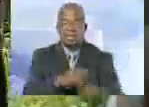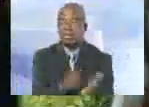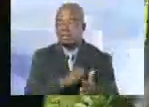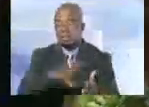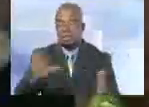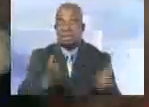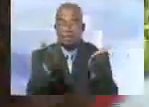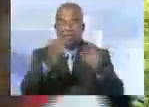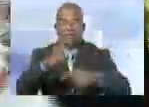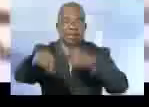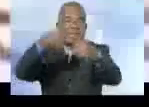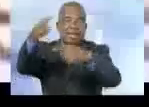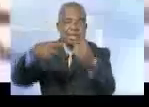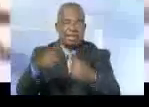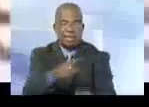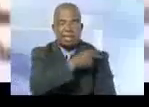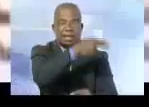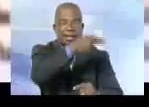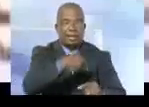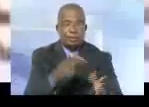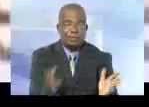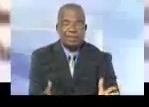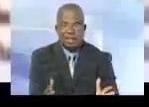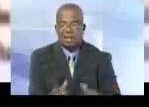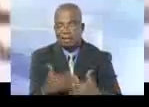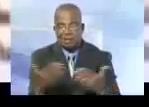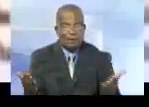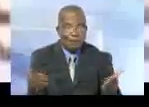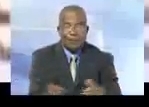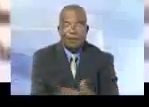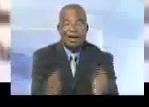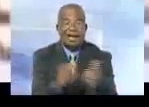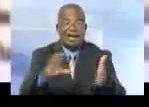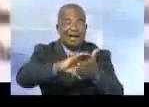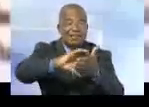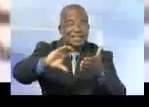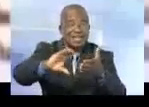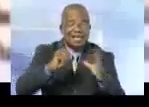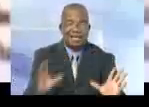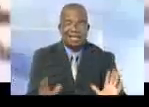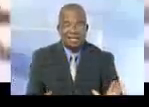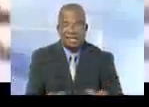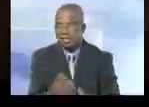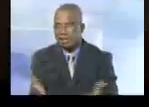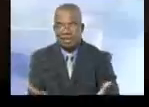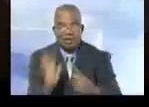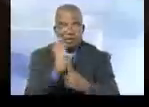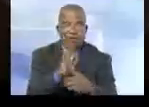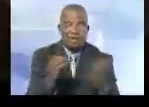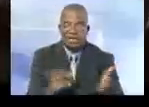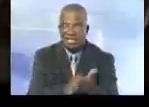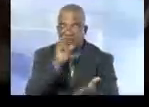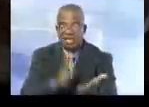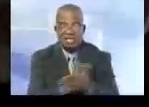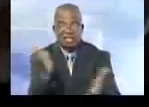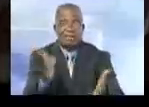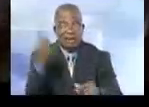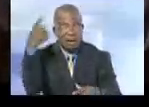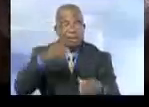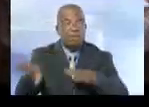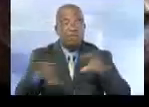ce précieux document qui constitue en quelque sorte votre passeport dans la vie de tous les jours. Pour produire ces